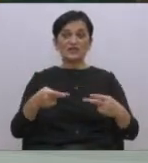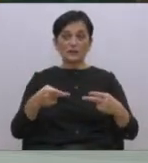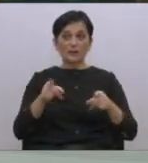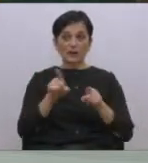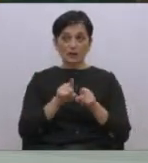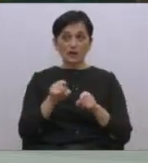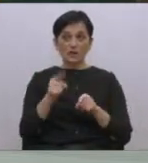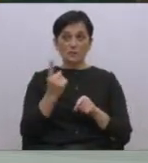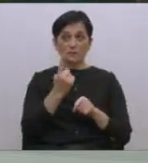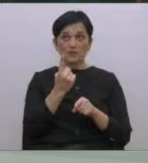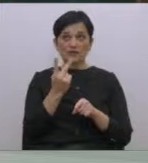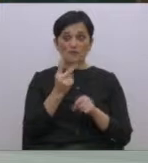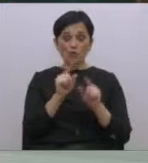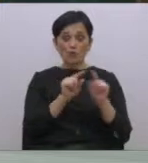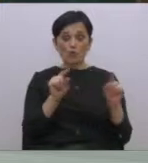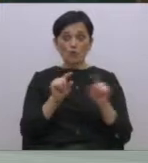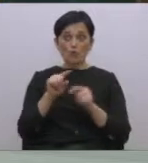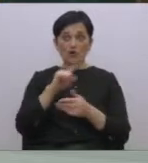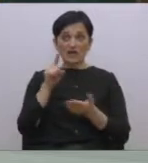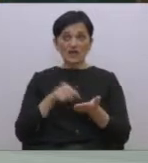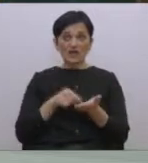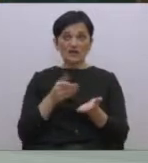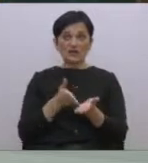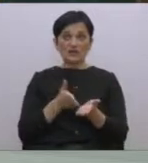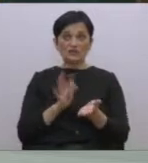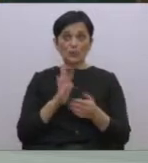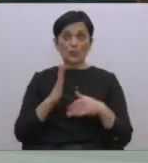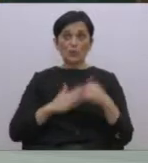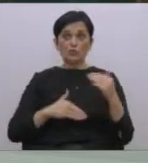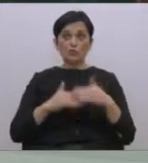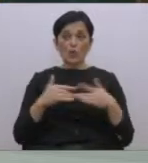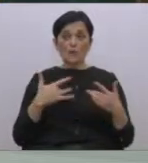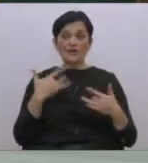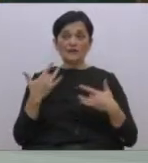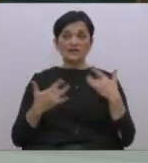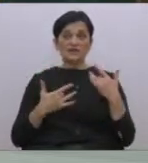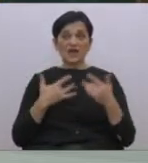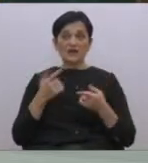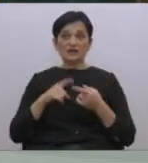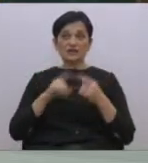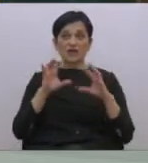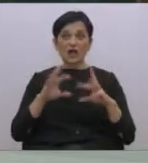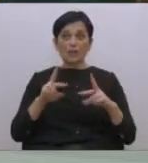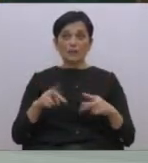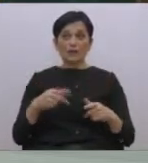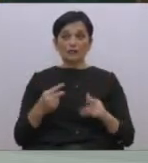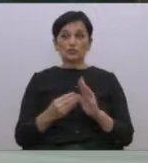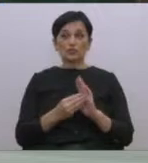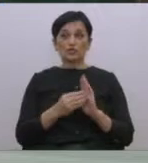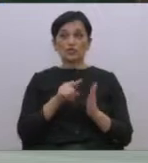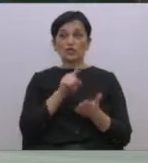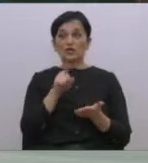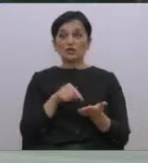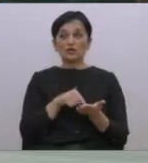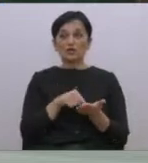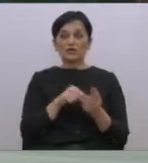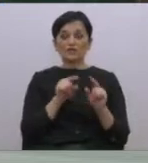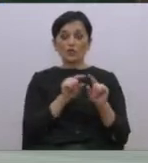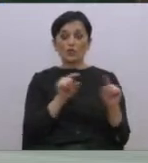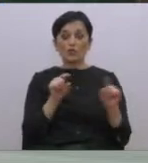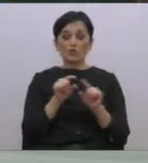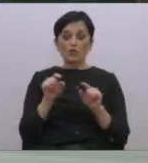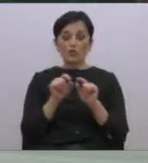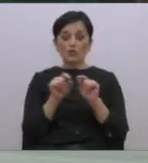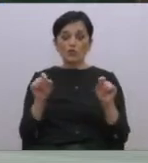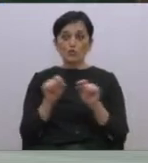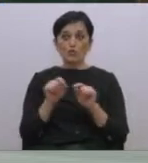აქაც პირველ და მეორე მუხლთან კითხვები არ არის. შემდეგი პროფესიული თეატრების შესახებ კანონში ცვლილება კითხვები მუხლებთან და